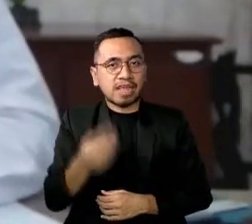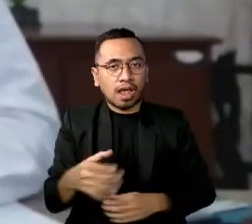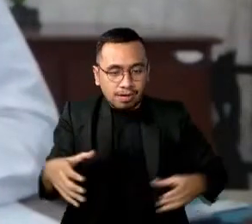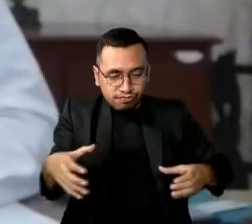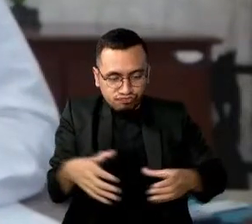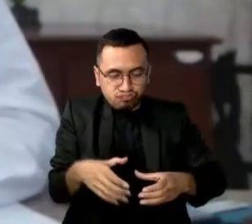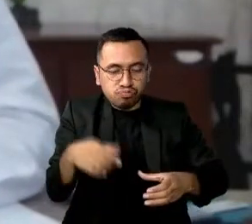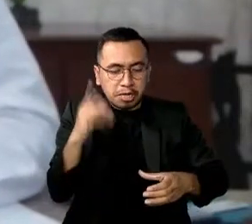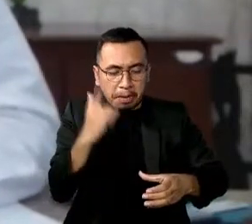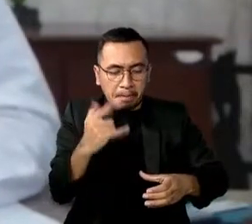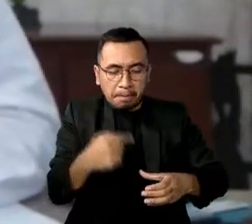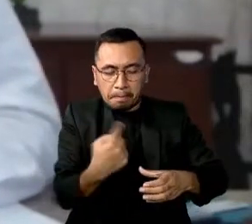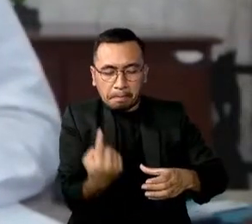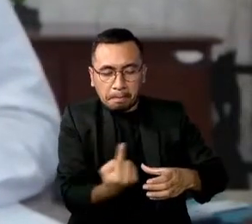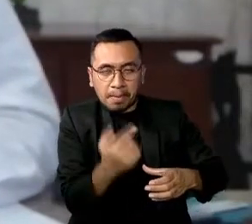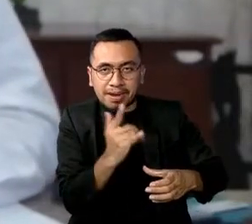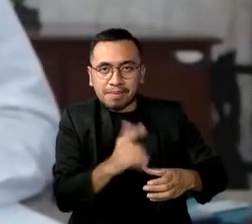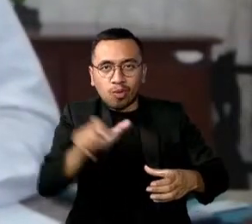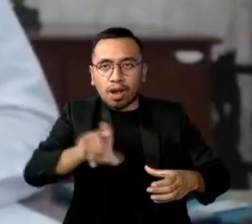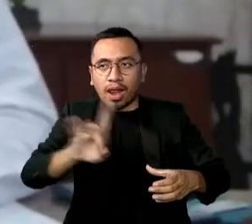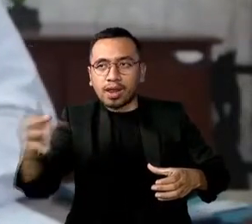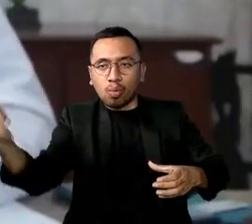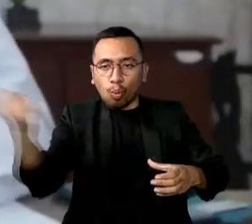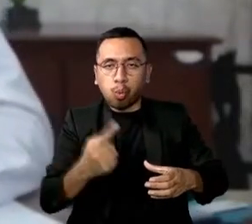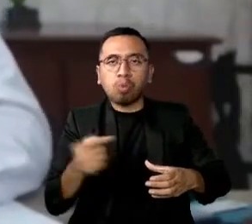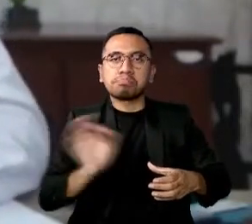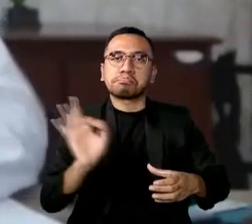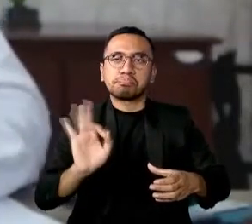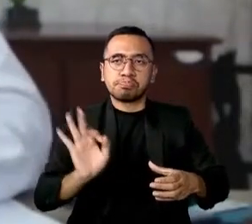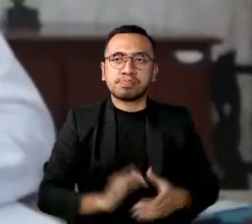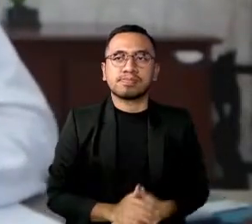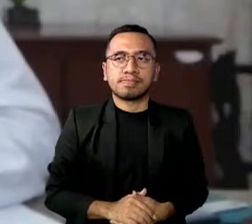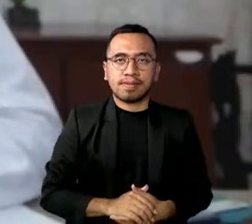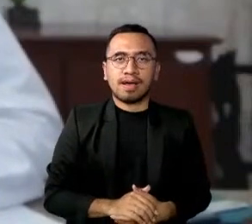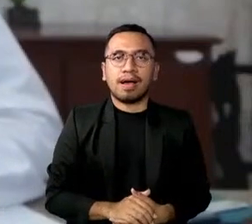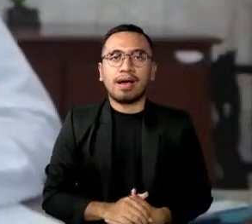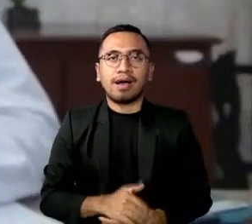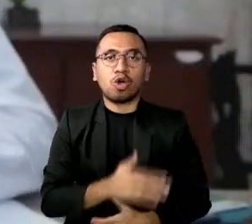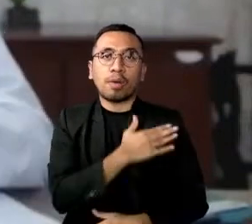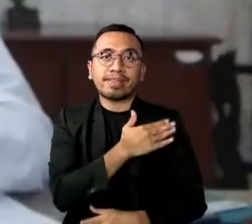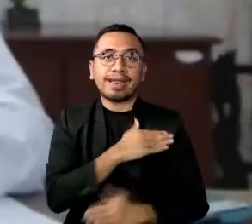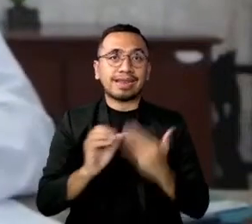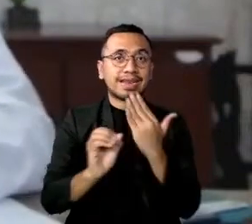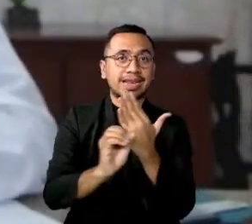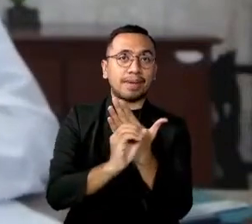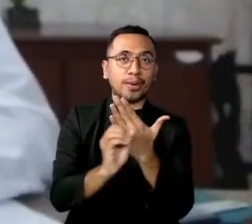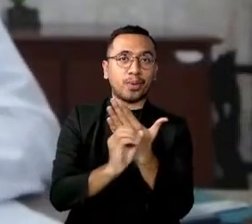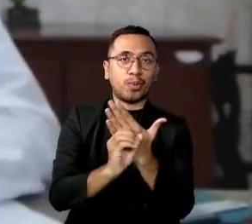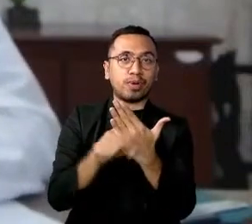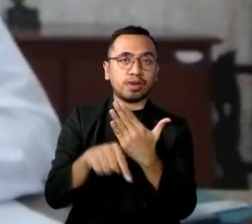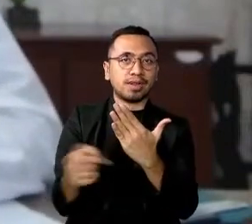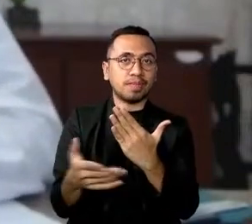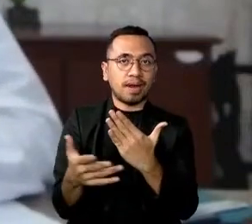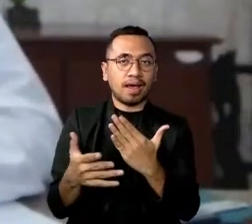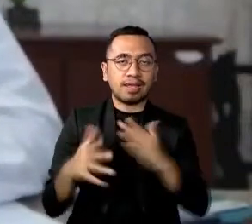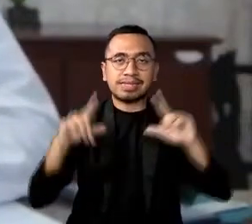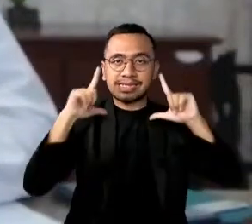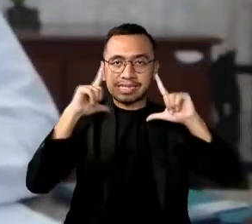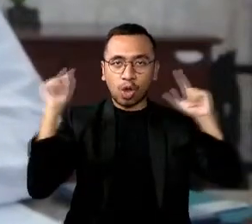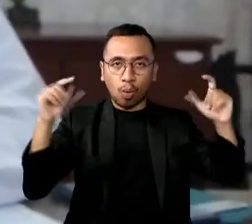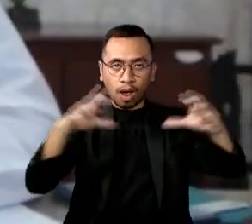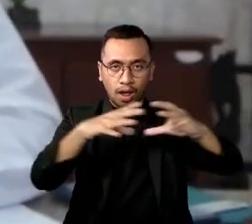dengan masyarakat perkotaan saya sampaikan gambaran Kabupaten Temanggung adalah kabupaten di tengah-tengahnya Pulau Jawa